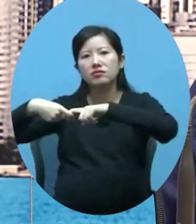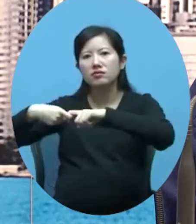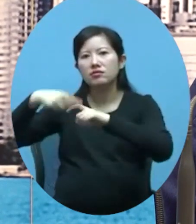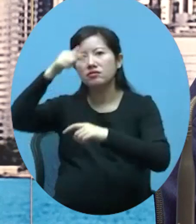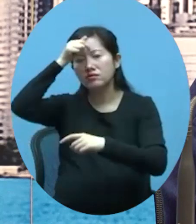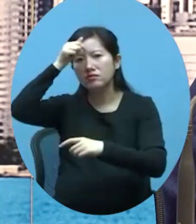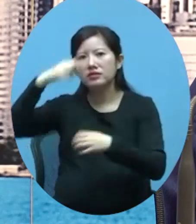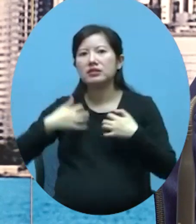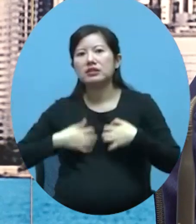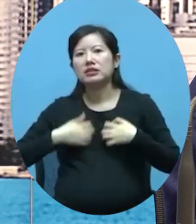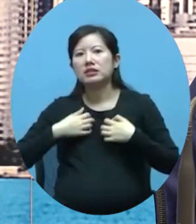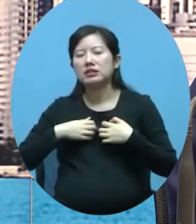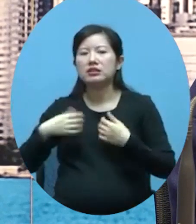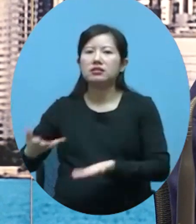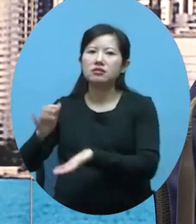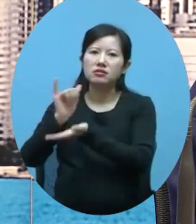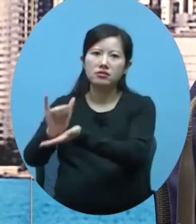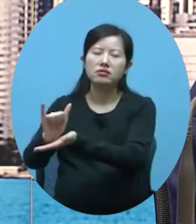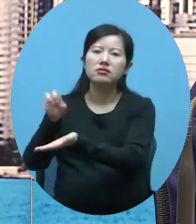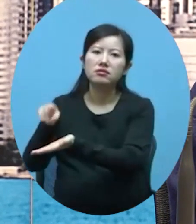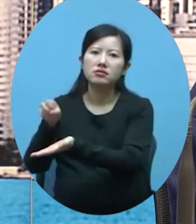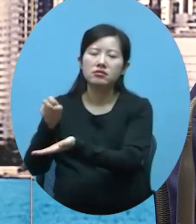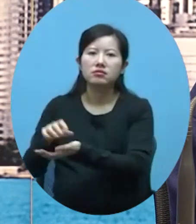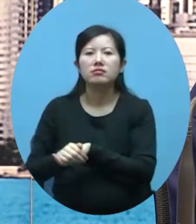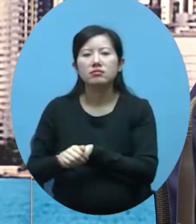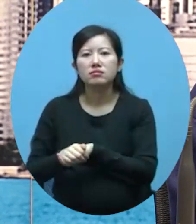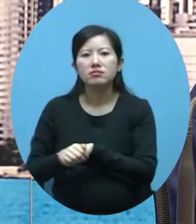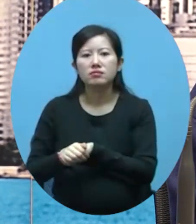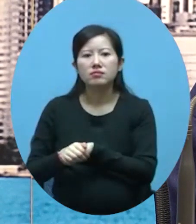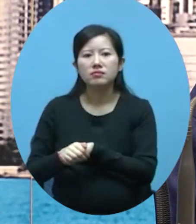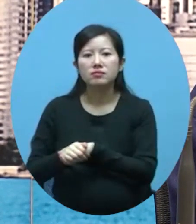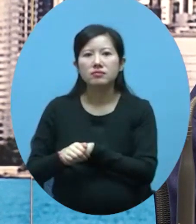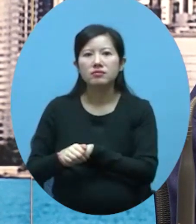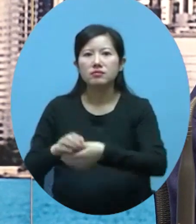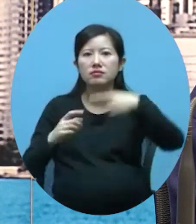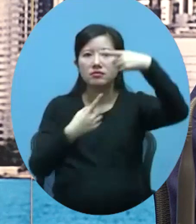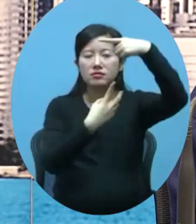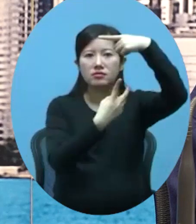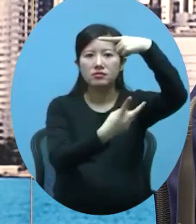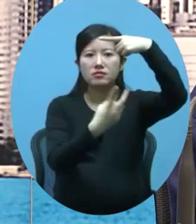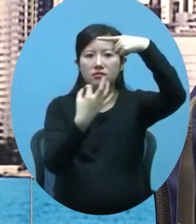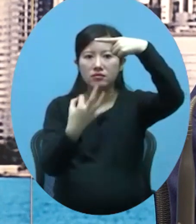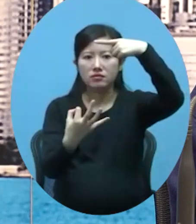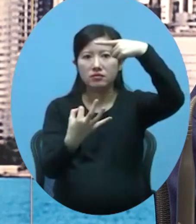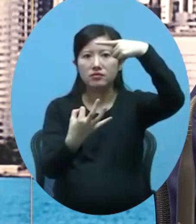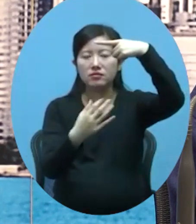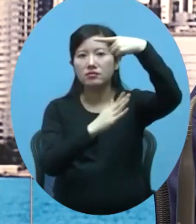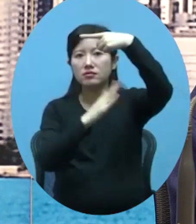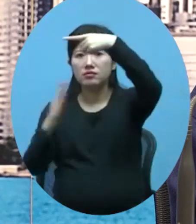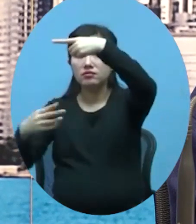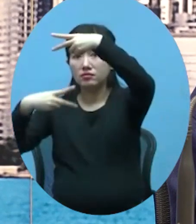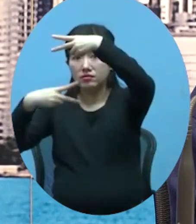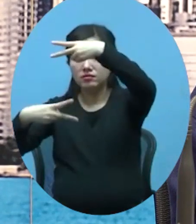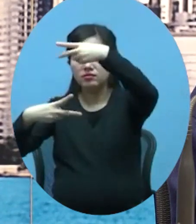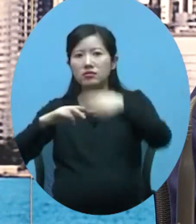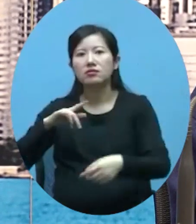進去了醫院那他曾經是1月23日到2月2日就去過